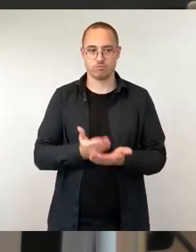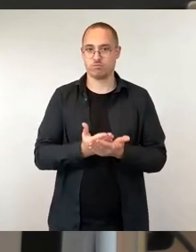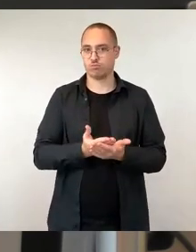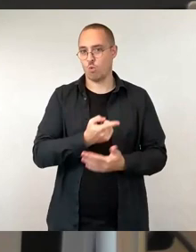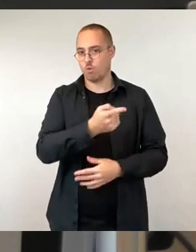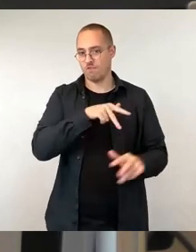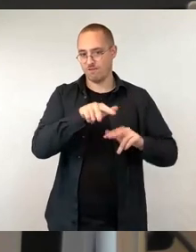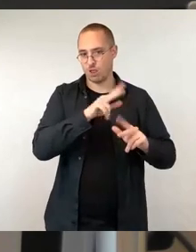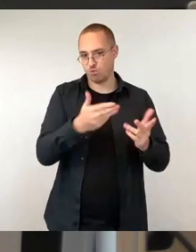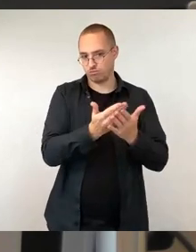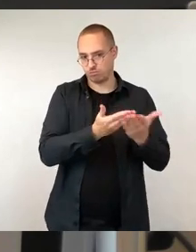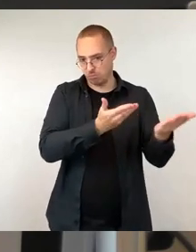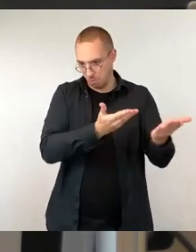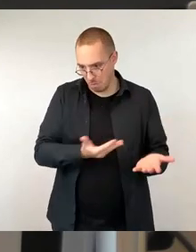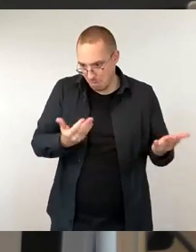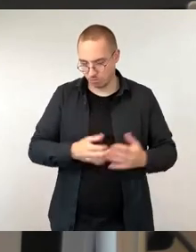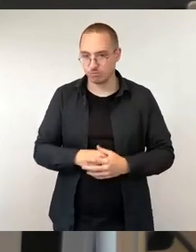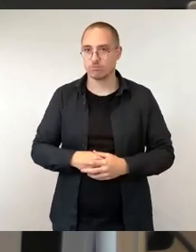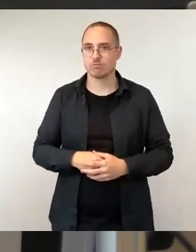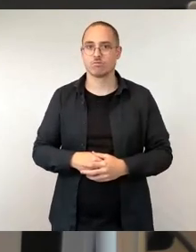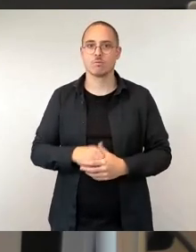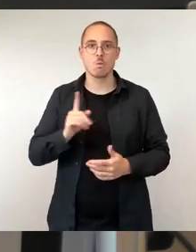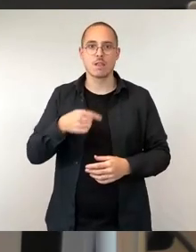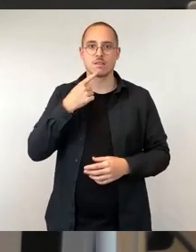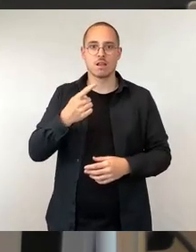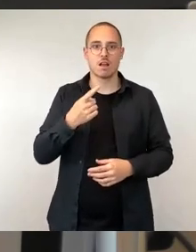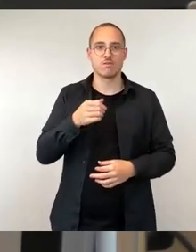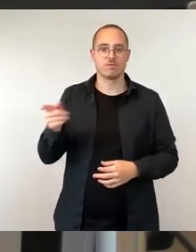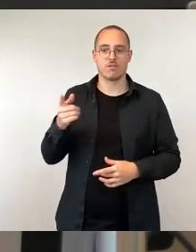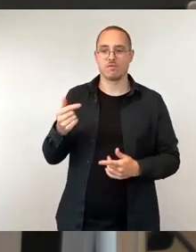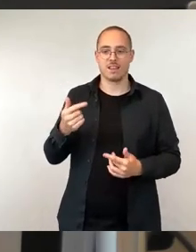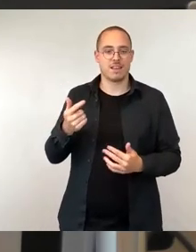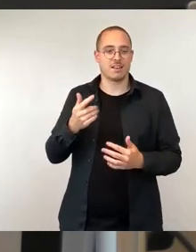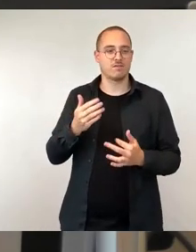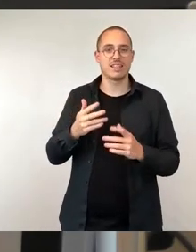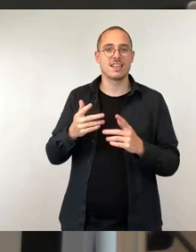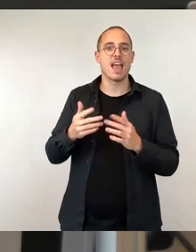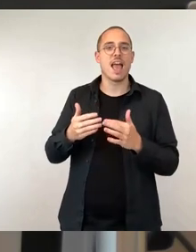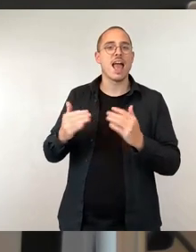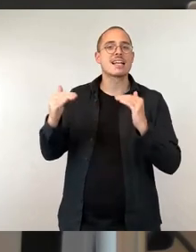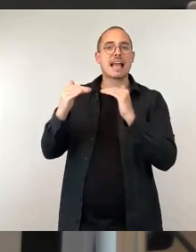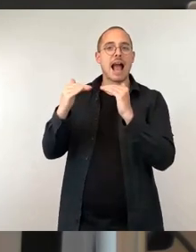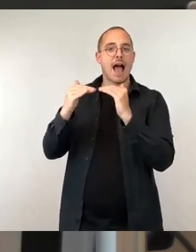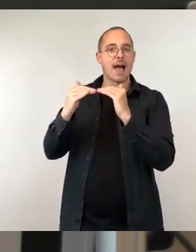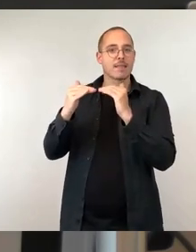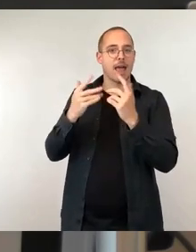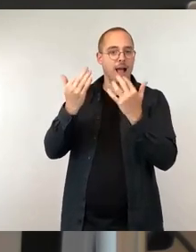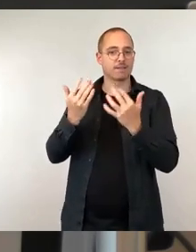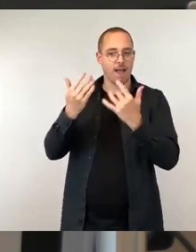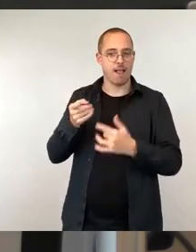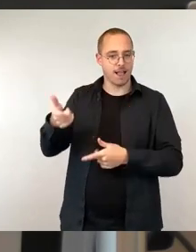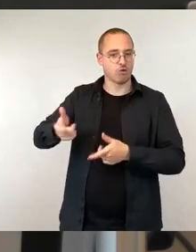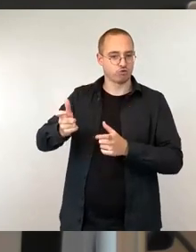Gleichwohl zu sagen, dass quasi eine gerade Anzahl von Ausschussmitgliedern per se dazu führt, dass irgendwas in diesen Plenarsitzungen hier besser